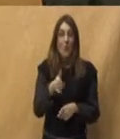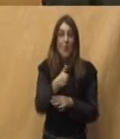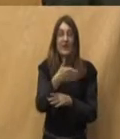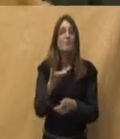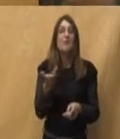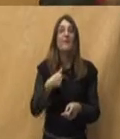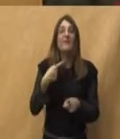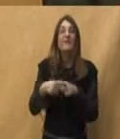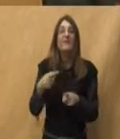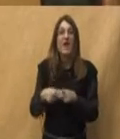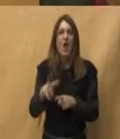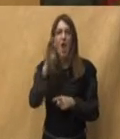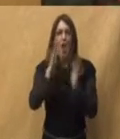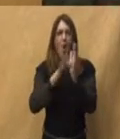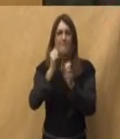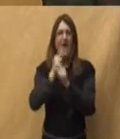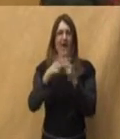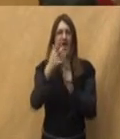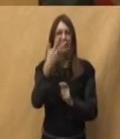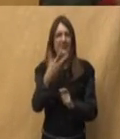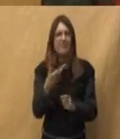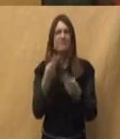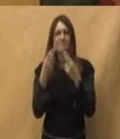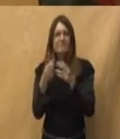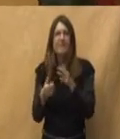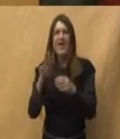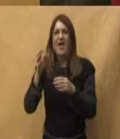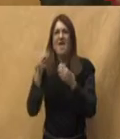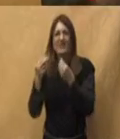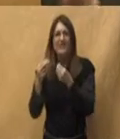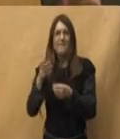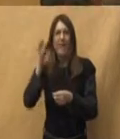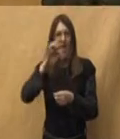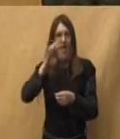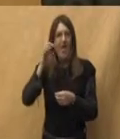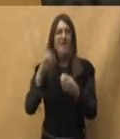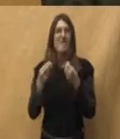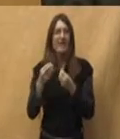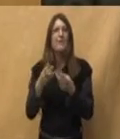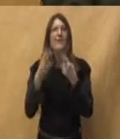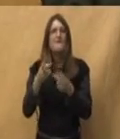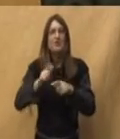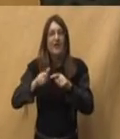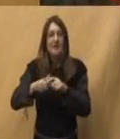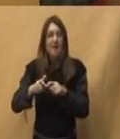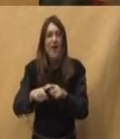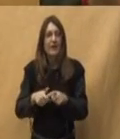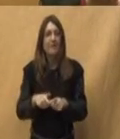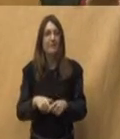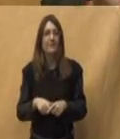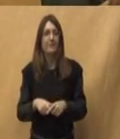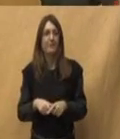dobijemo. Znači, omega-3, neke druge masnoće, E-vitamine i razne druge hranjive tvari. To